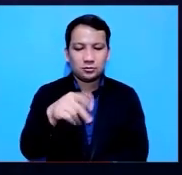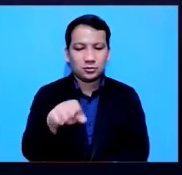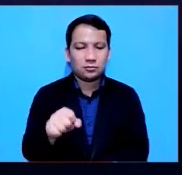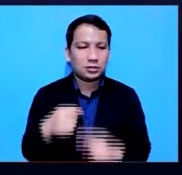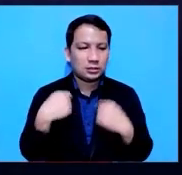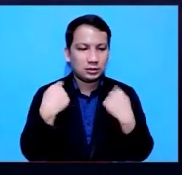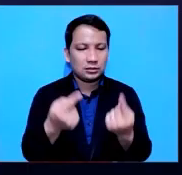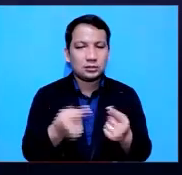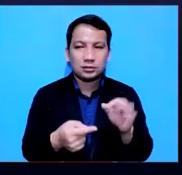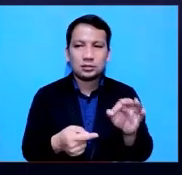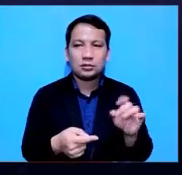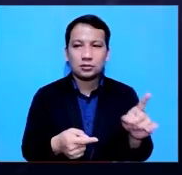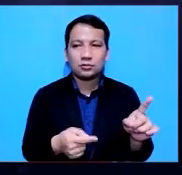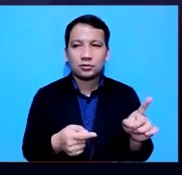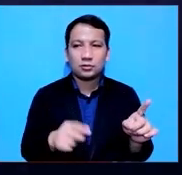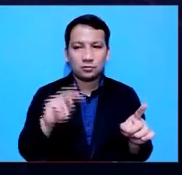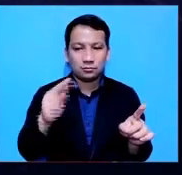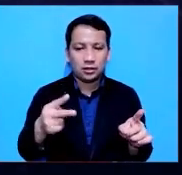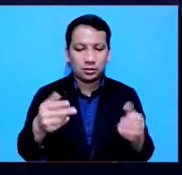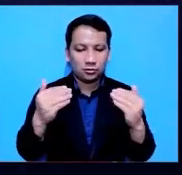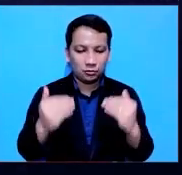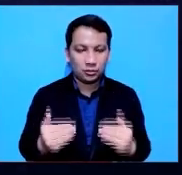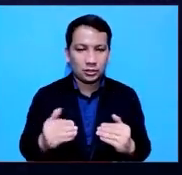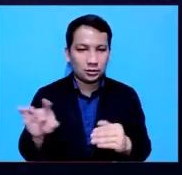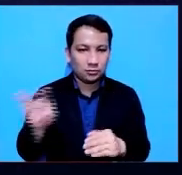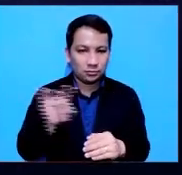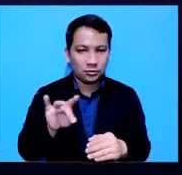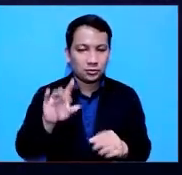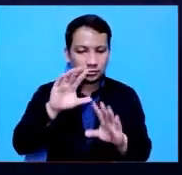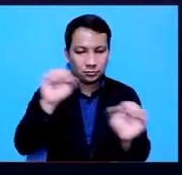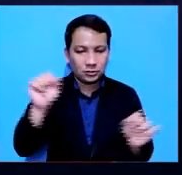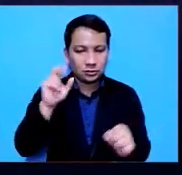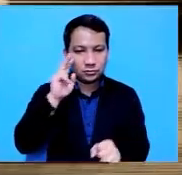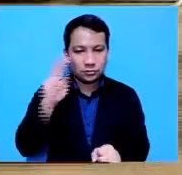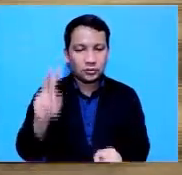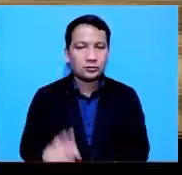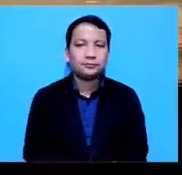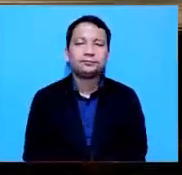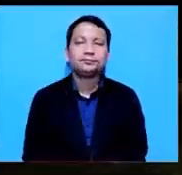at pangalawa sa ilalim ng administrasyon ni Pangulong Bongbong Marcos.